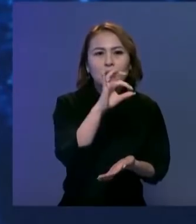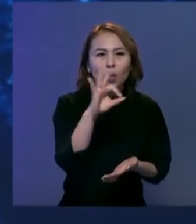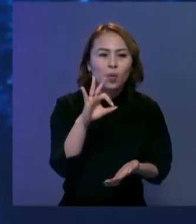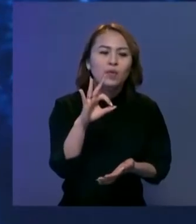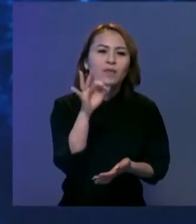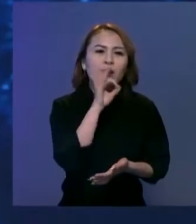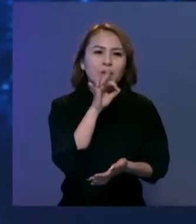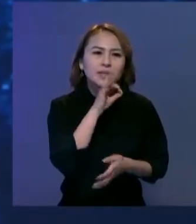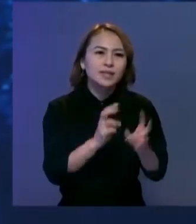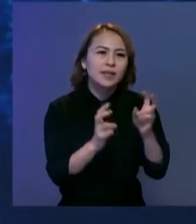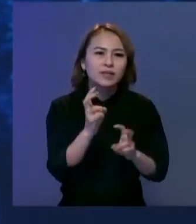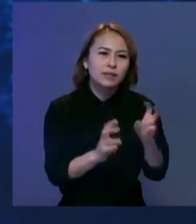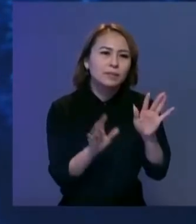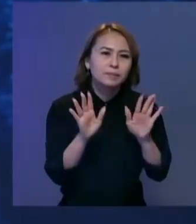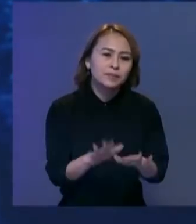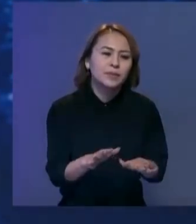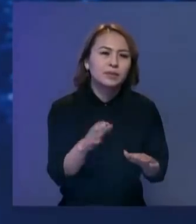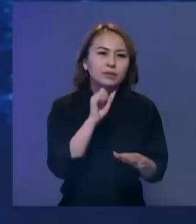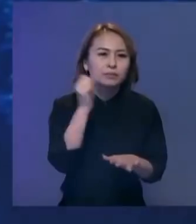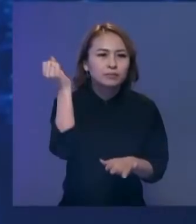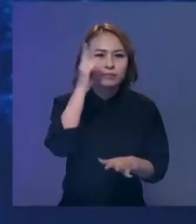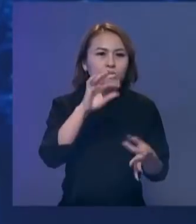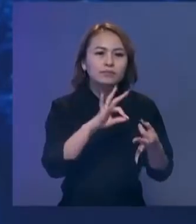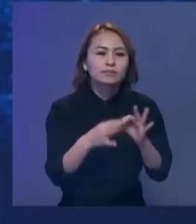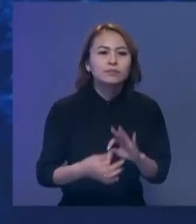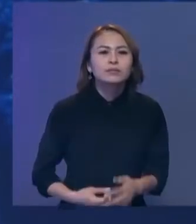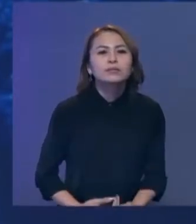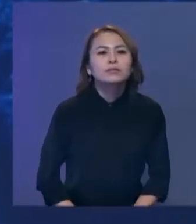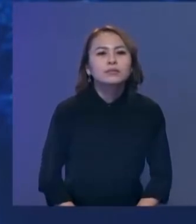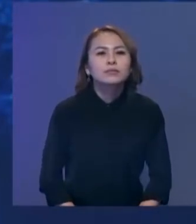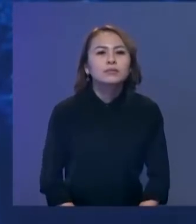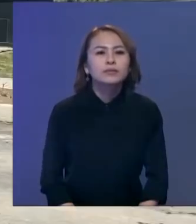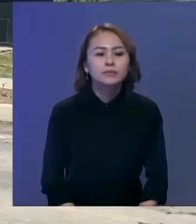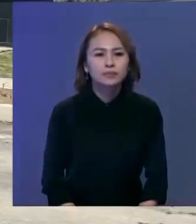Биофармацевтикалық зауытқа барған сол аймақтағы тілшіміз мән жайды баян дайты.